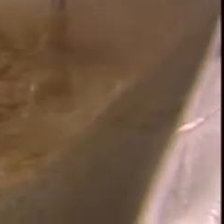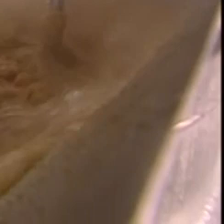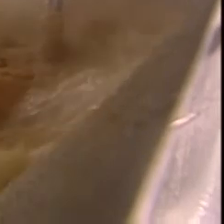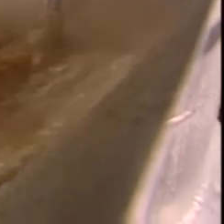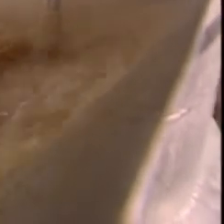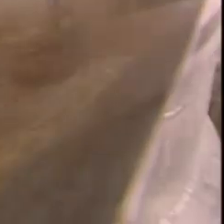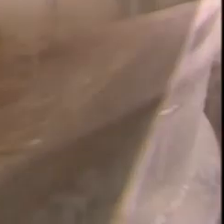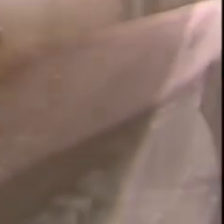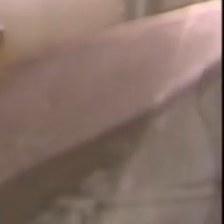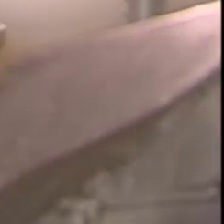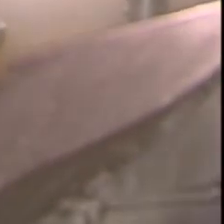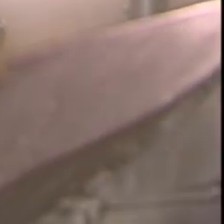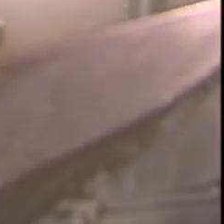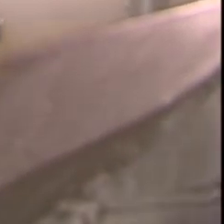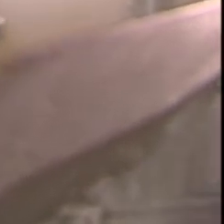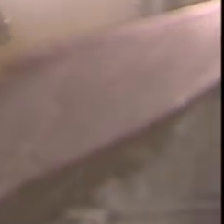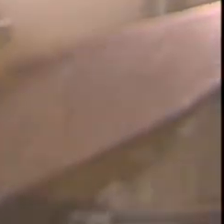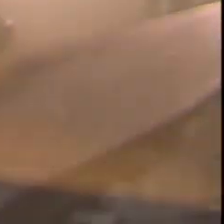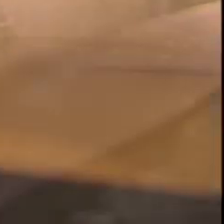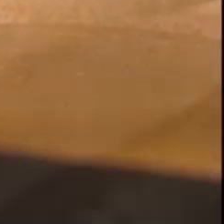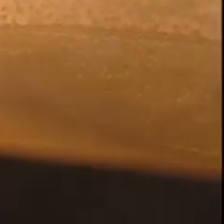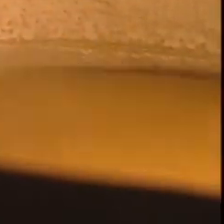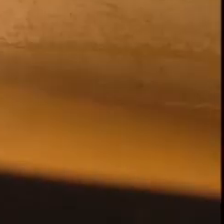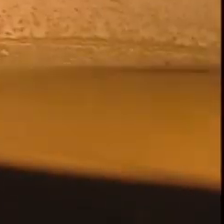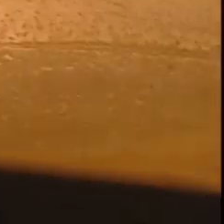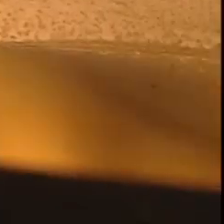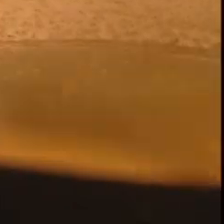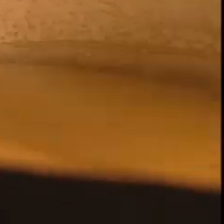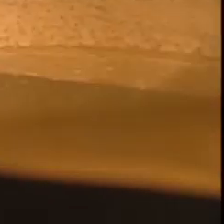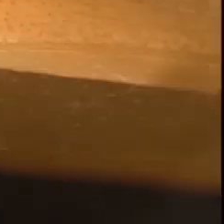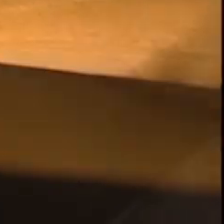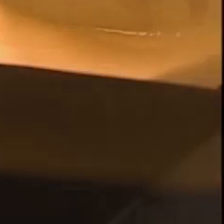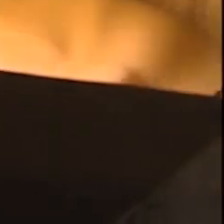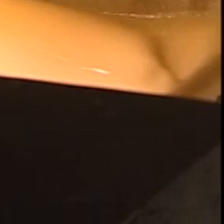Karıştırıcıların önünde kazandan bir yandan buhar yükseliyor.